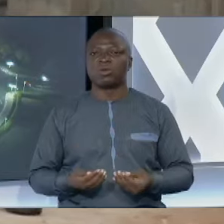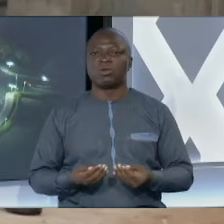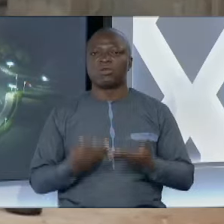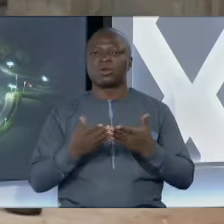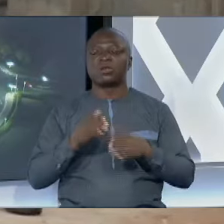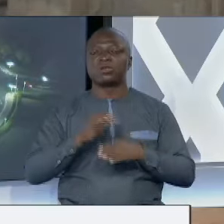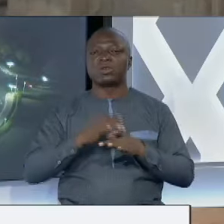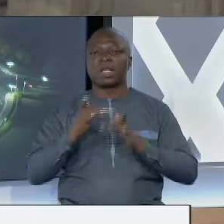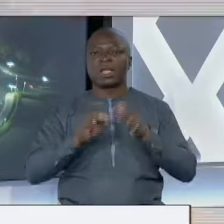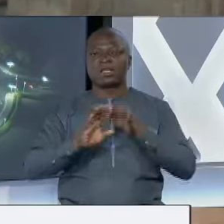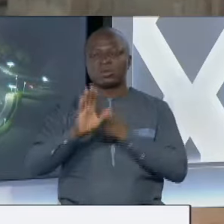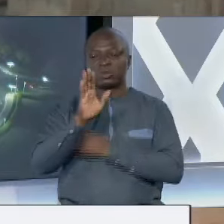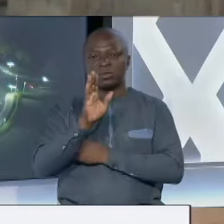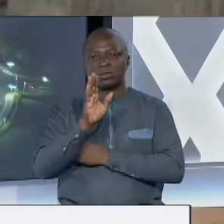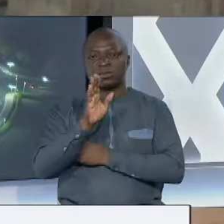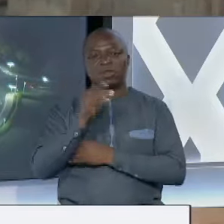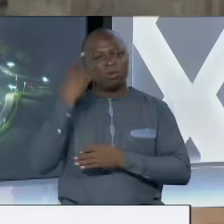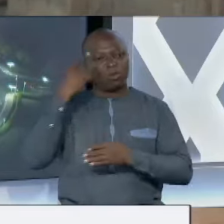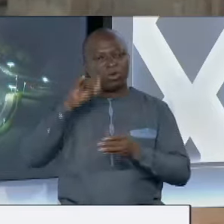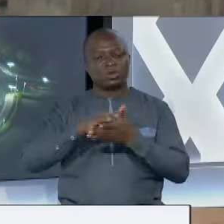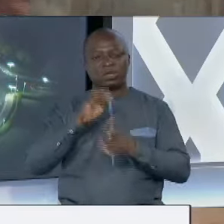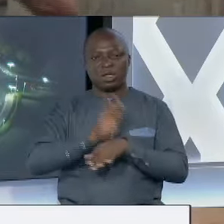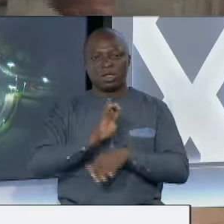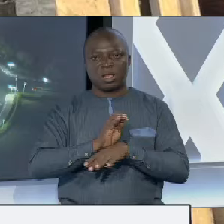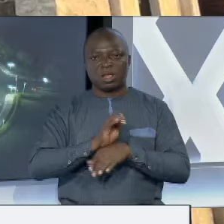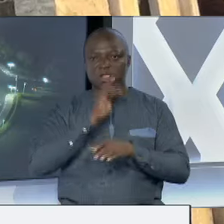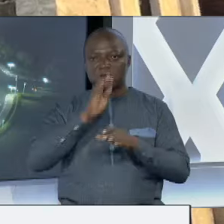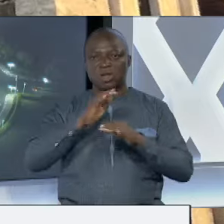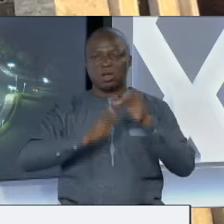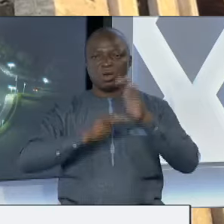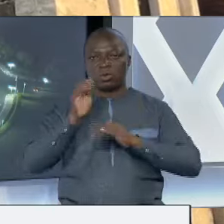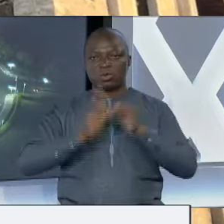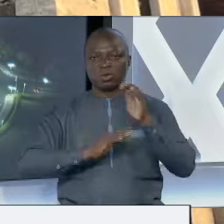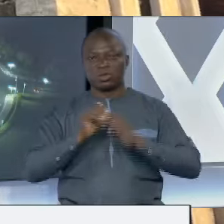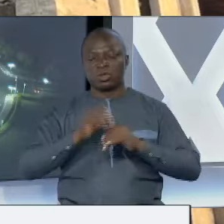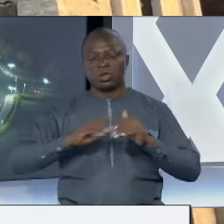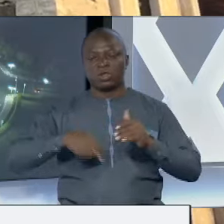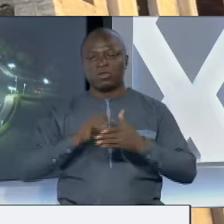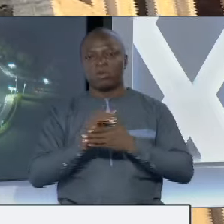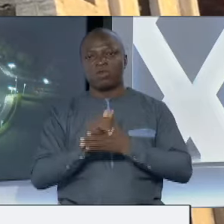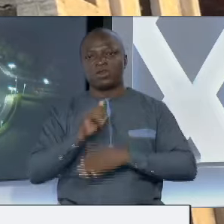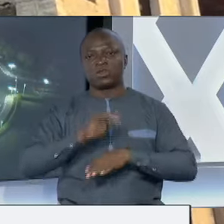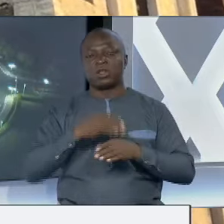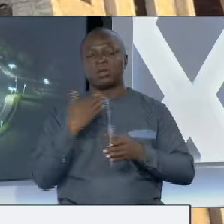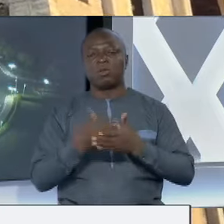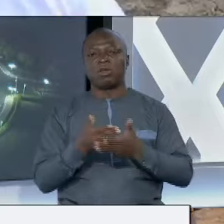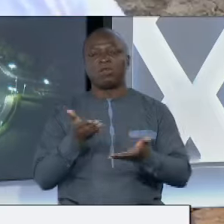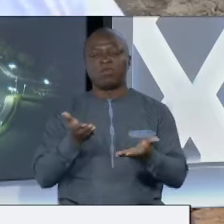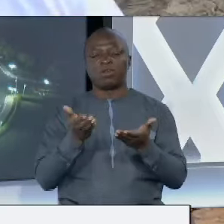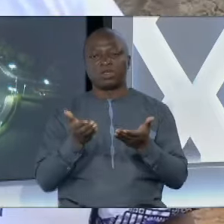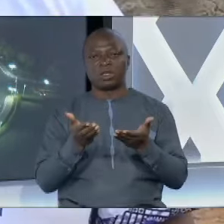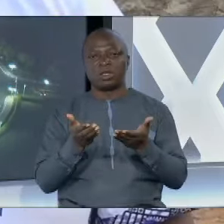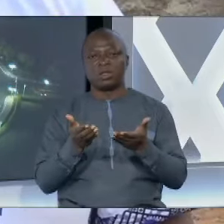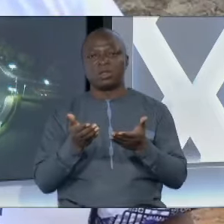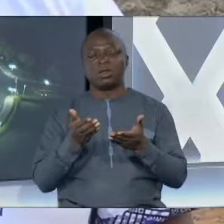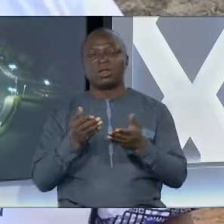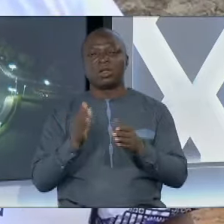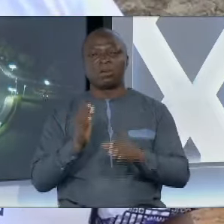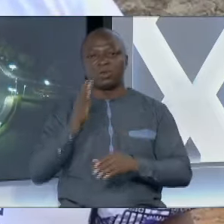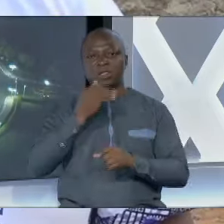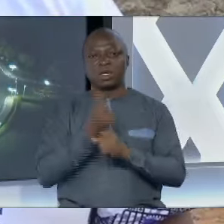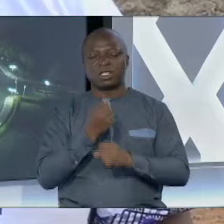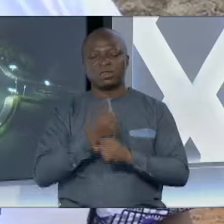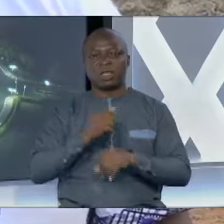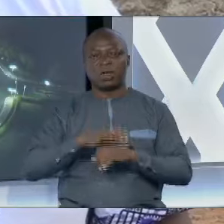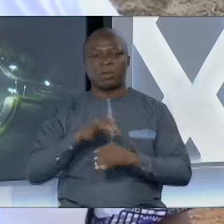la grâce de Dieu. Pour que ce temple soit érigé, nous comptons sur les bonnes volontés. La prochaine activité après